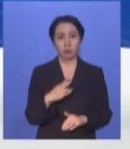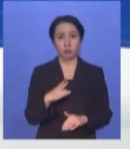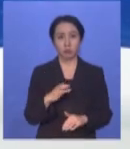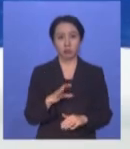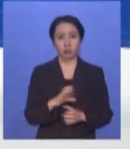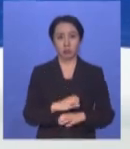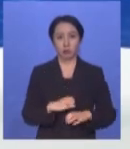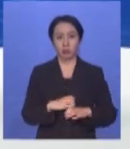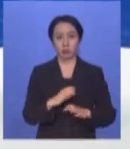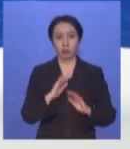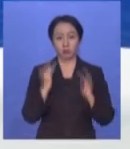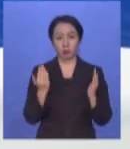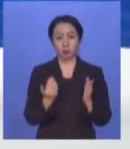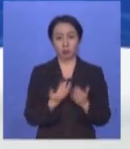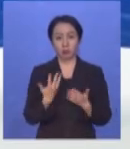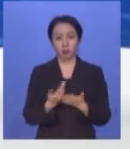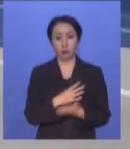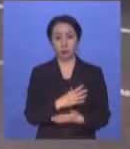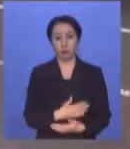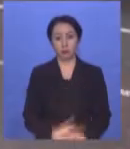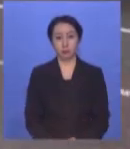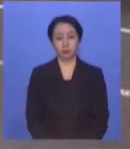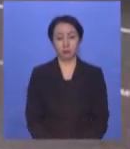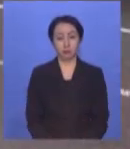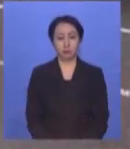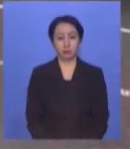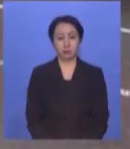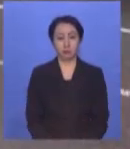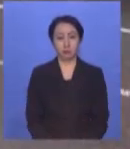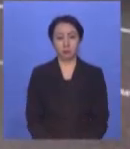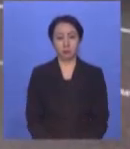тарта бала жастар стадионында жиналды.